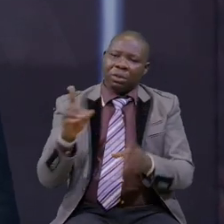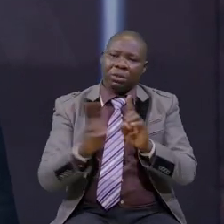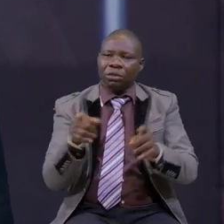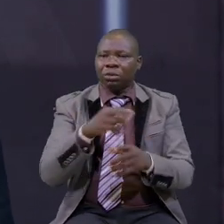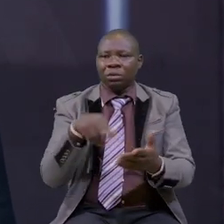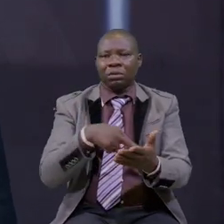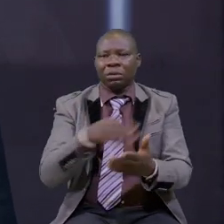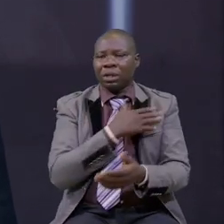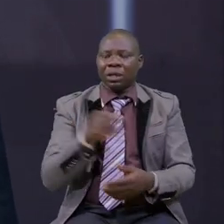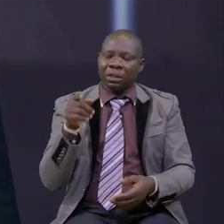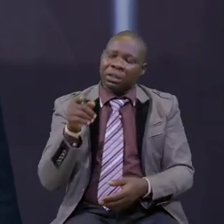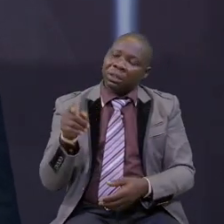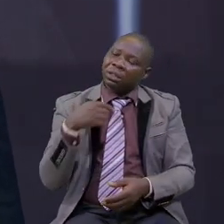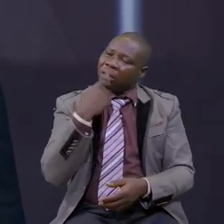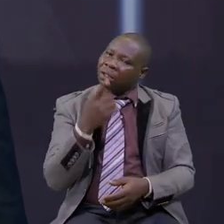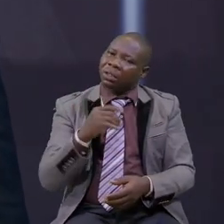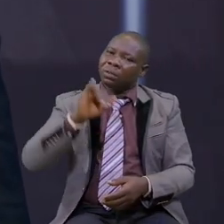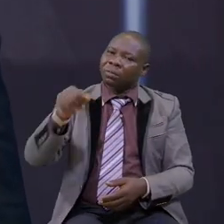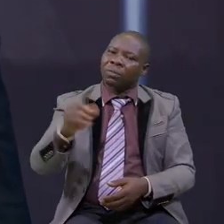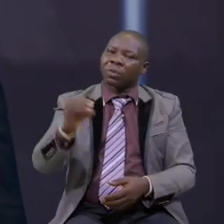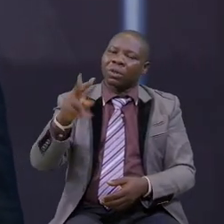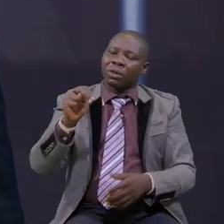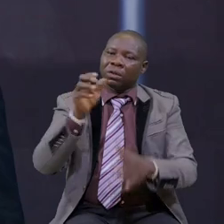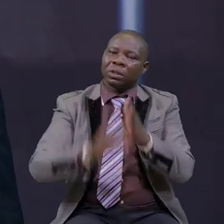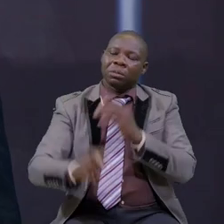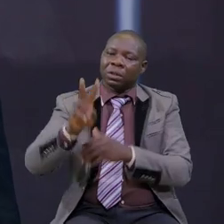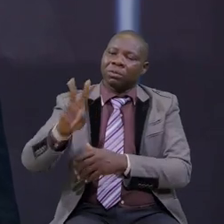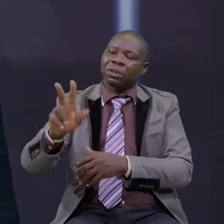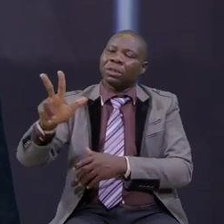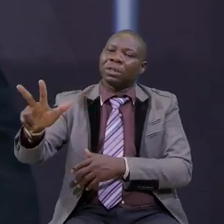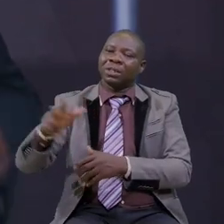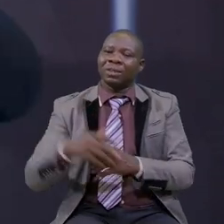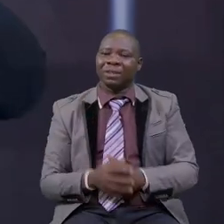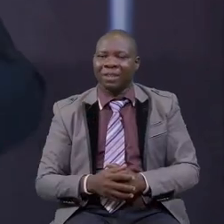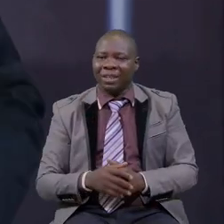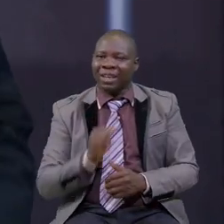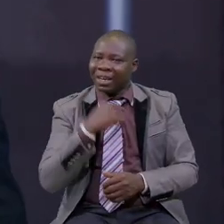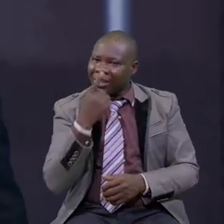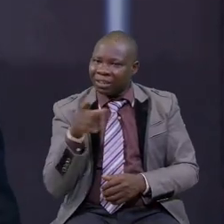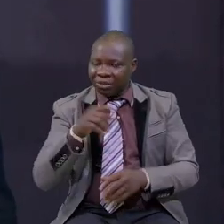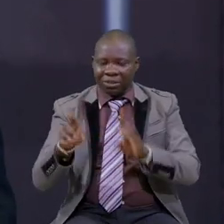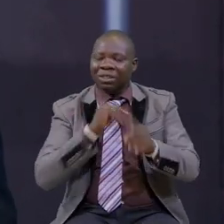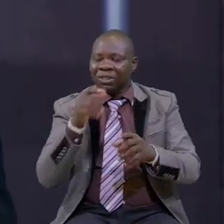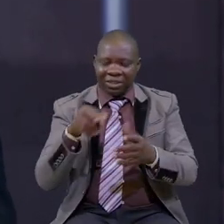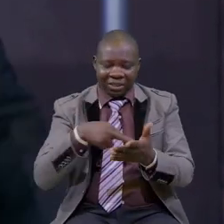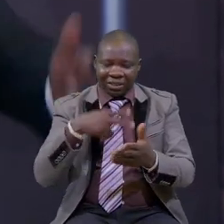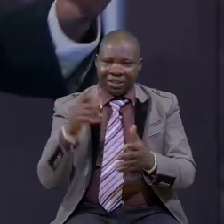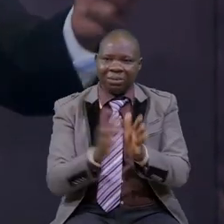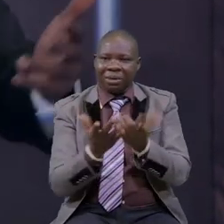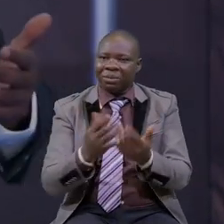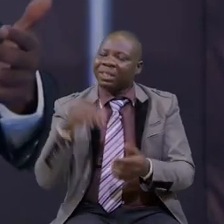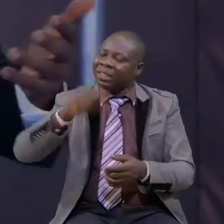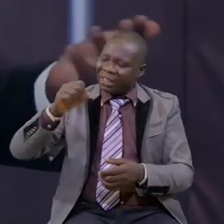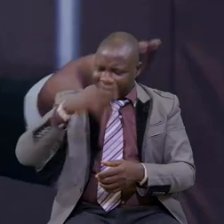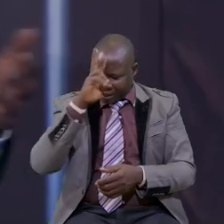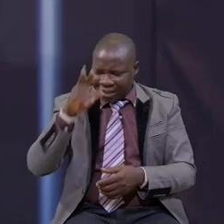Et il a dit, Jean chapitre 23. J'ai dit, tu n'as pas lu la Bible? Il dit, oui, je l'ai vu.